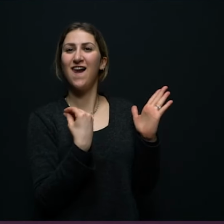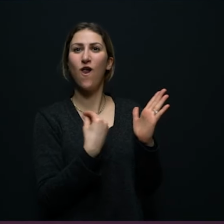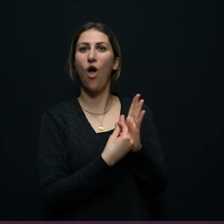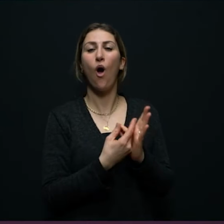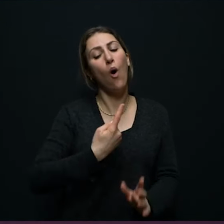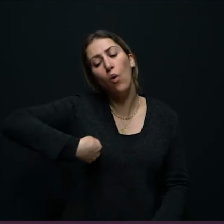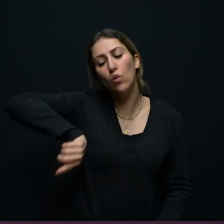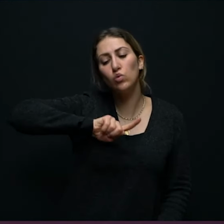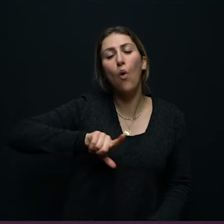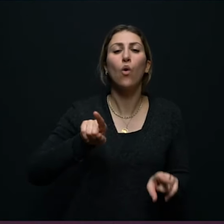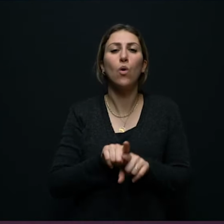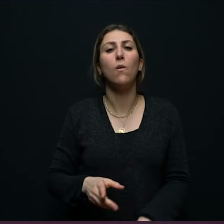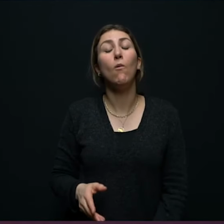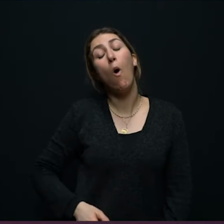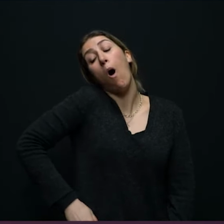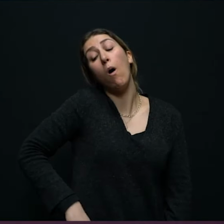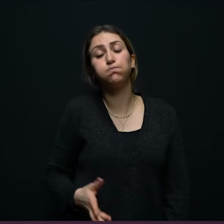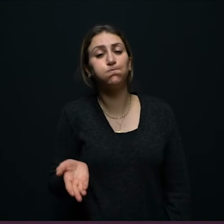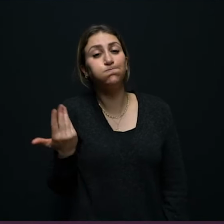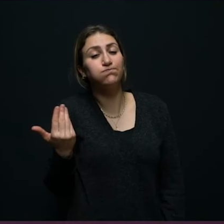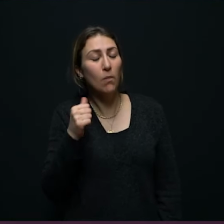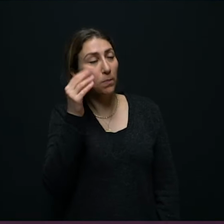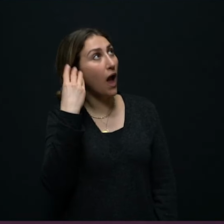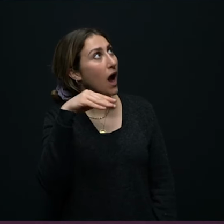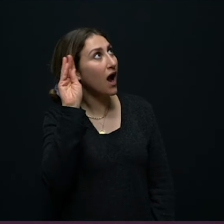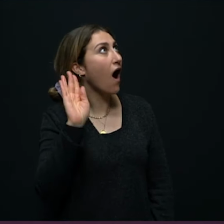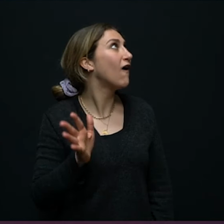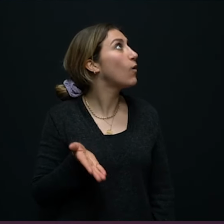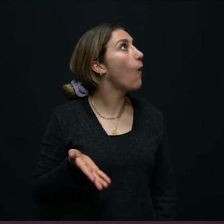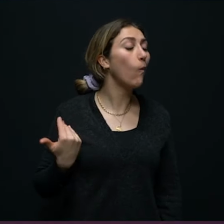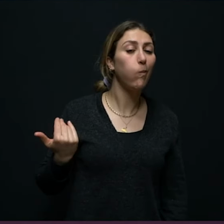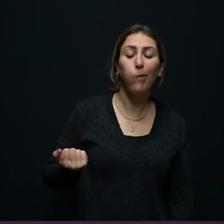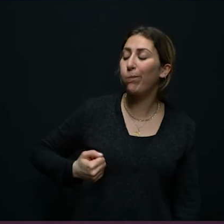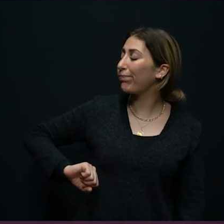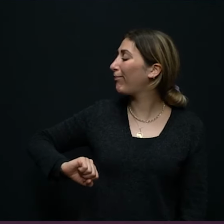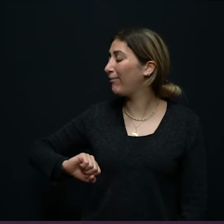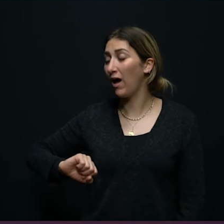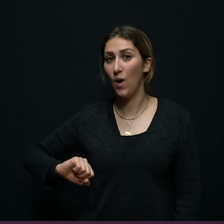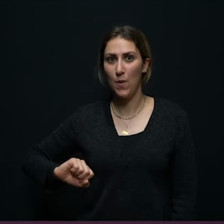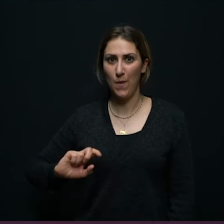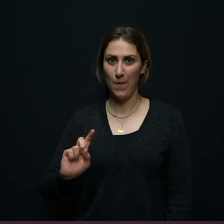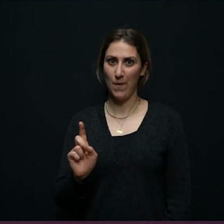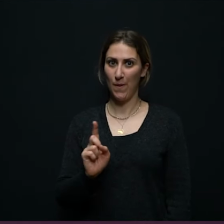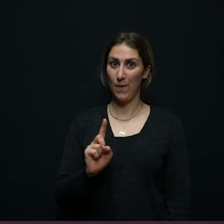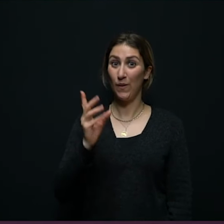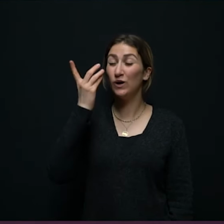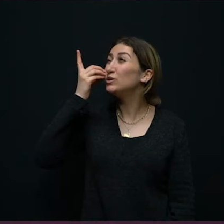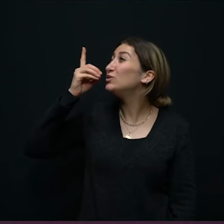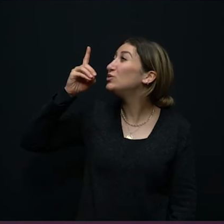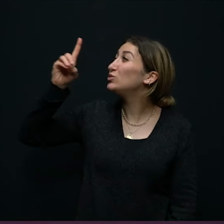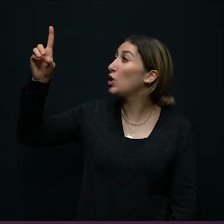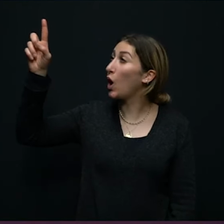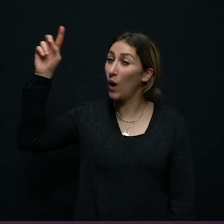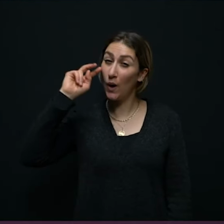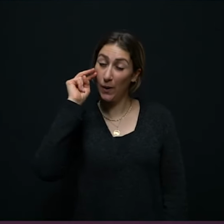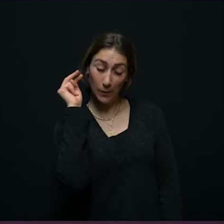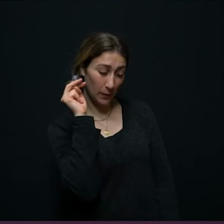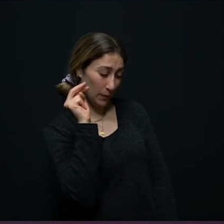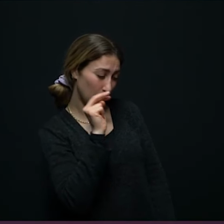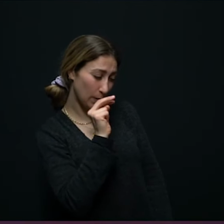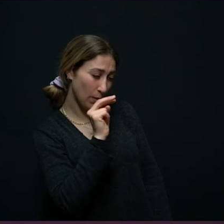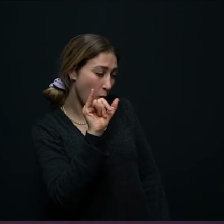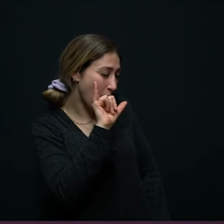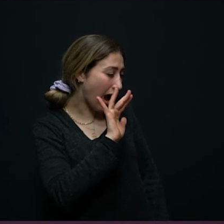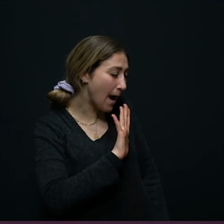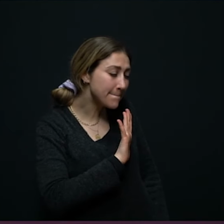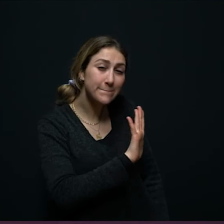fait boum ça c'est pas trop grave non dieu s'intéresse aux moindres détails de